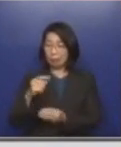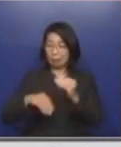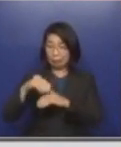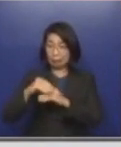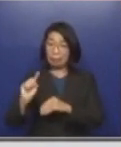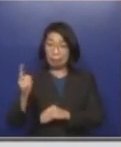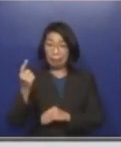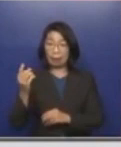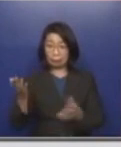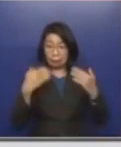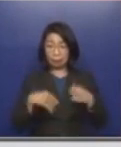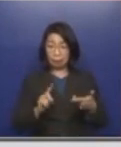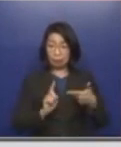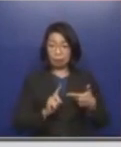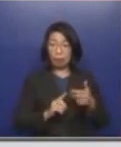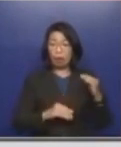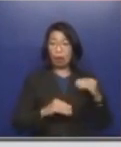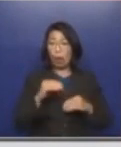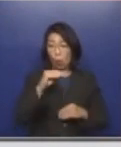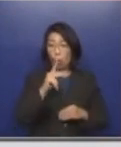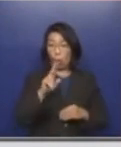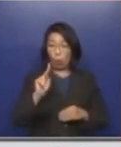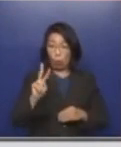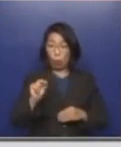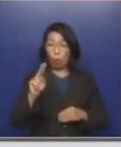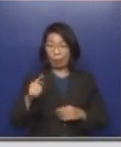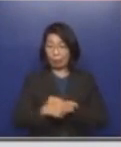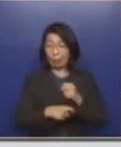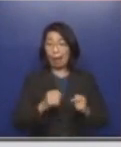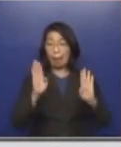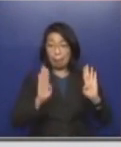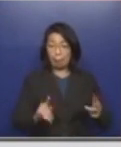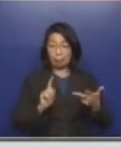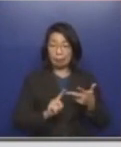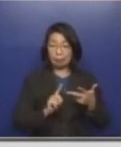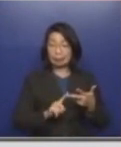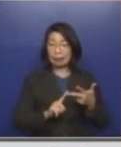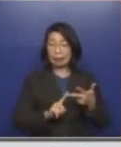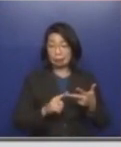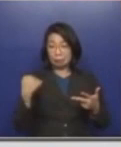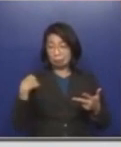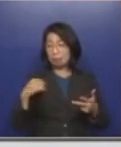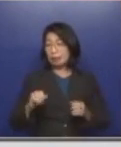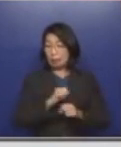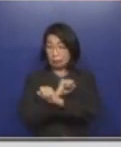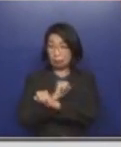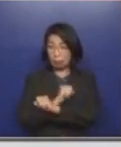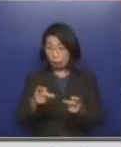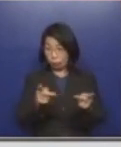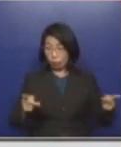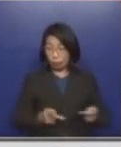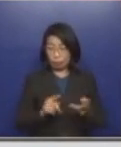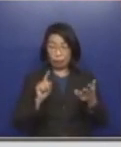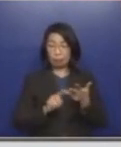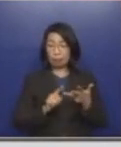ที่2ก็คือโคกหนองนาโมเดลโครงการที่3คือ One Stop Service โครงการที่4 Safety Zone เรียนรู้อะไรต่างๆเกี่ยวกับสั